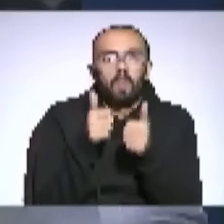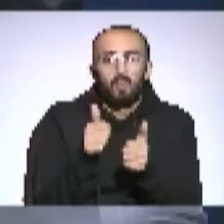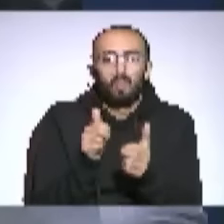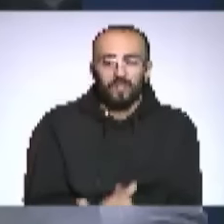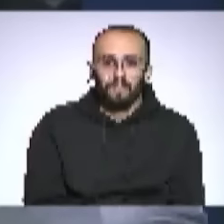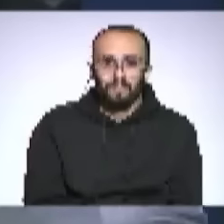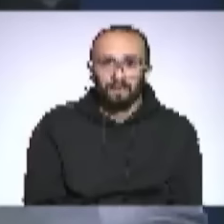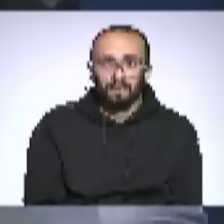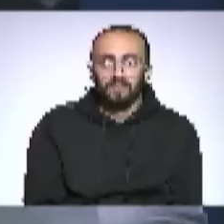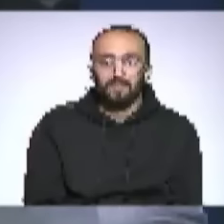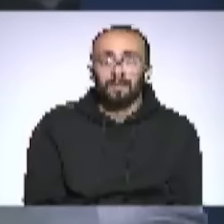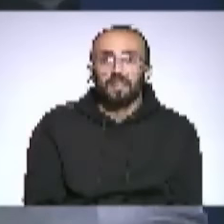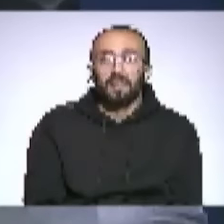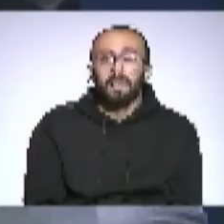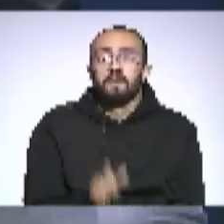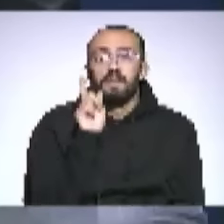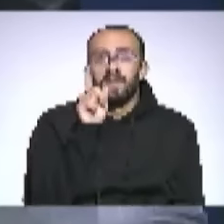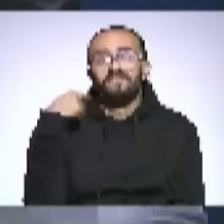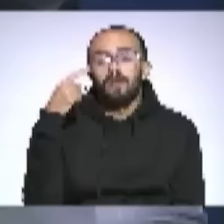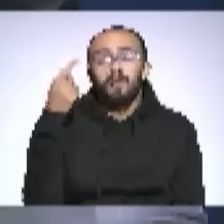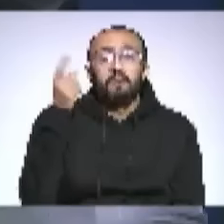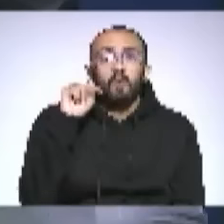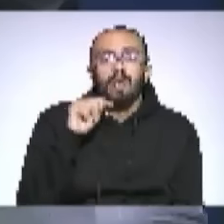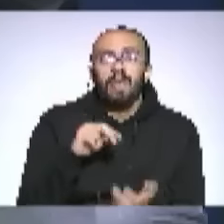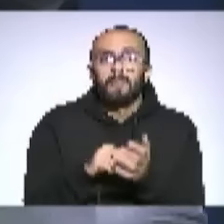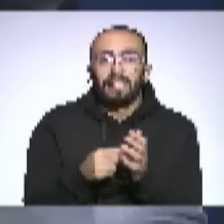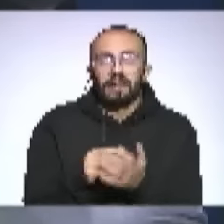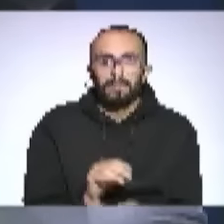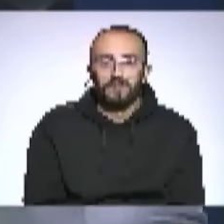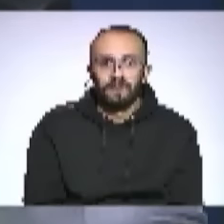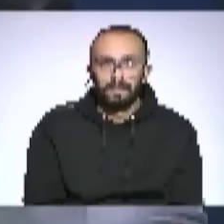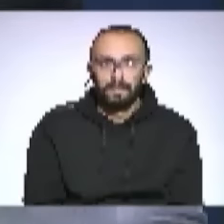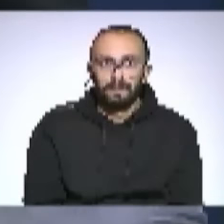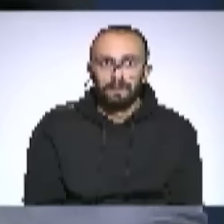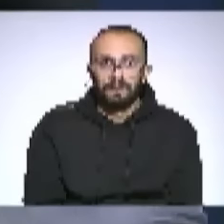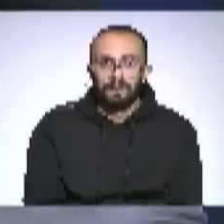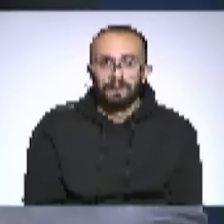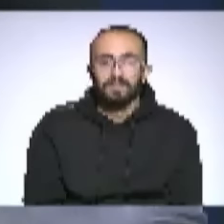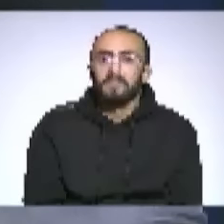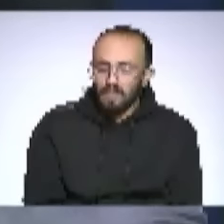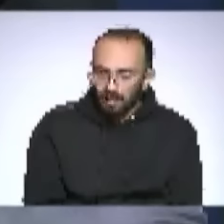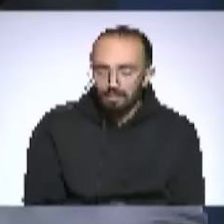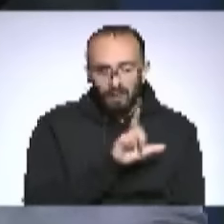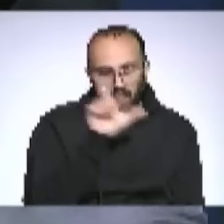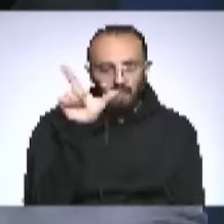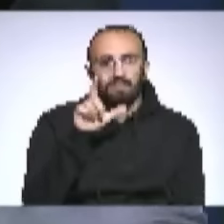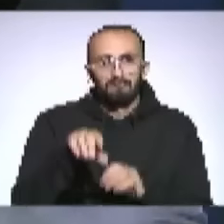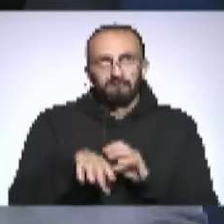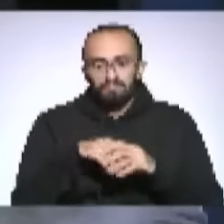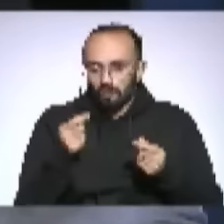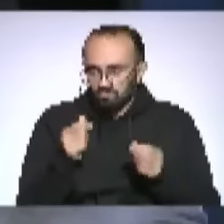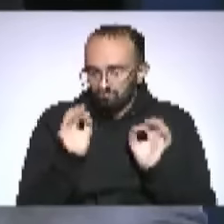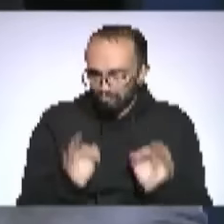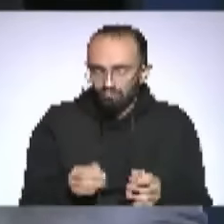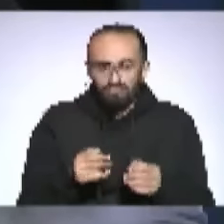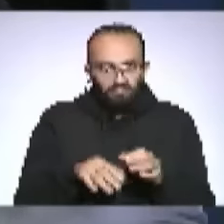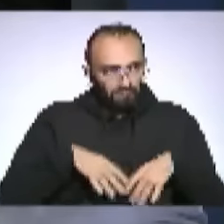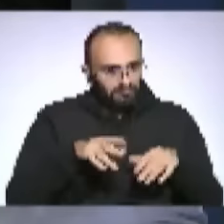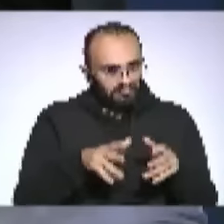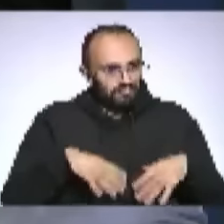قوي بس لازم تفكر في بكره يعني اه على حسب مستواك المادي